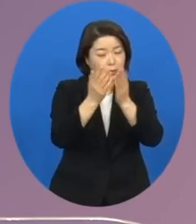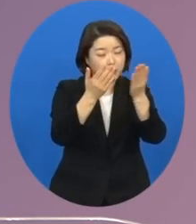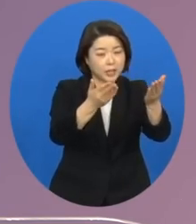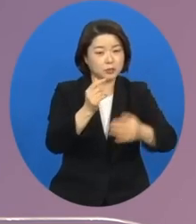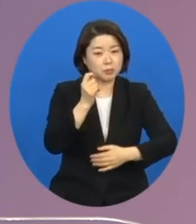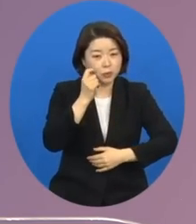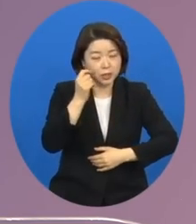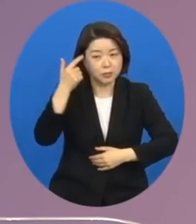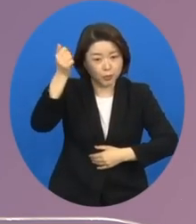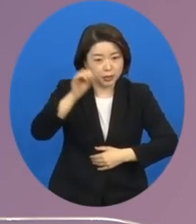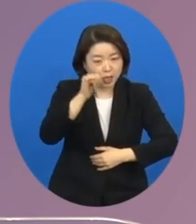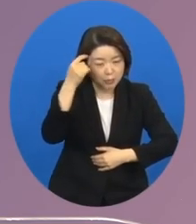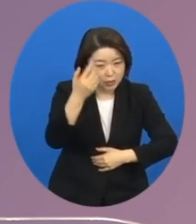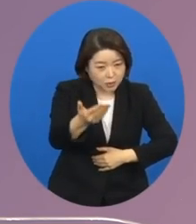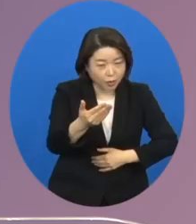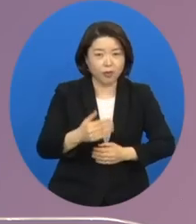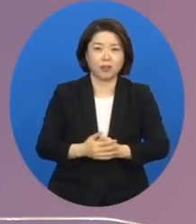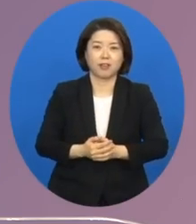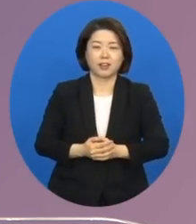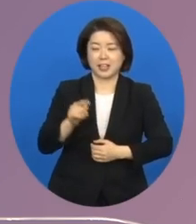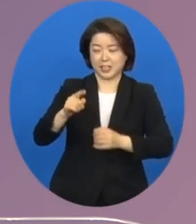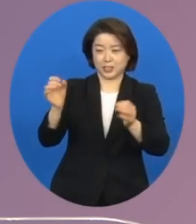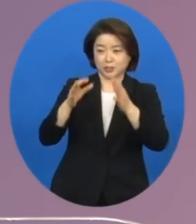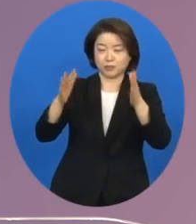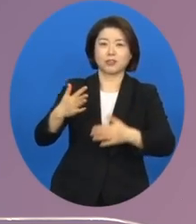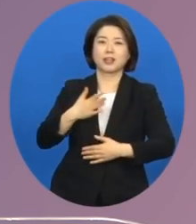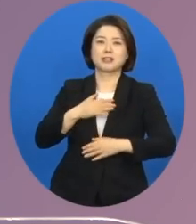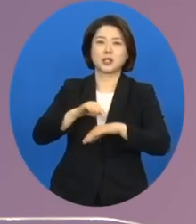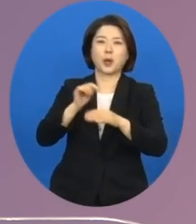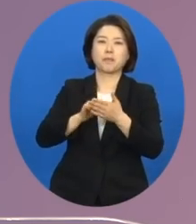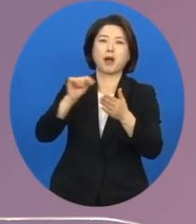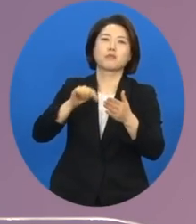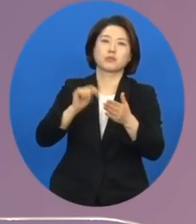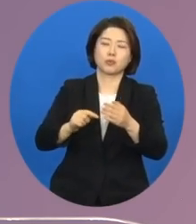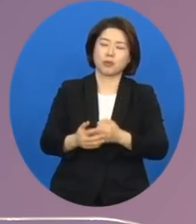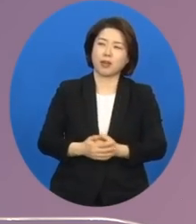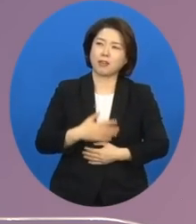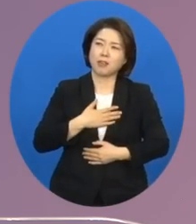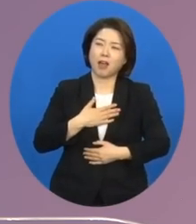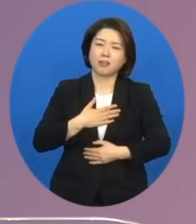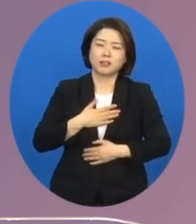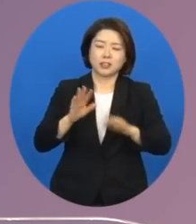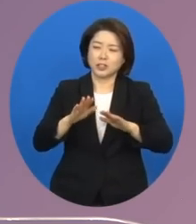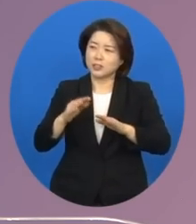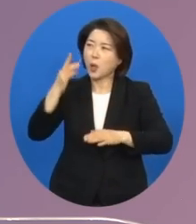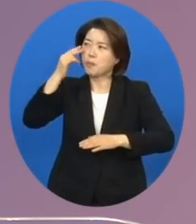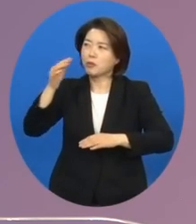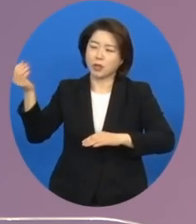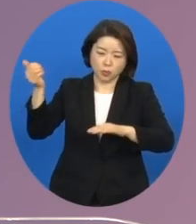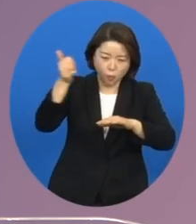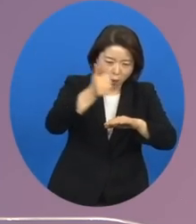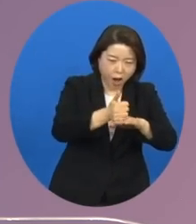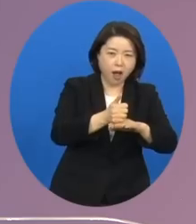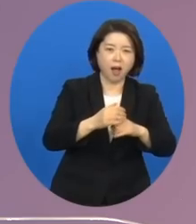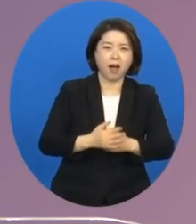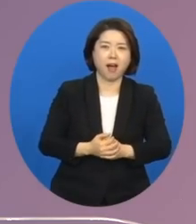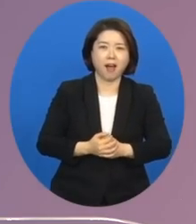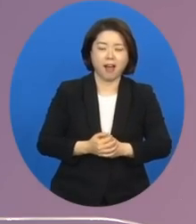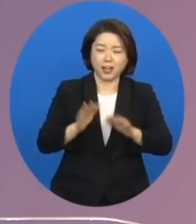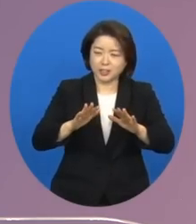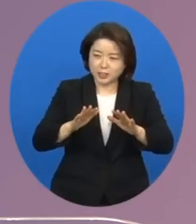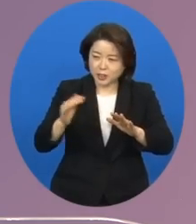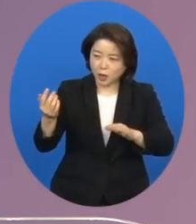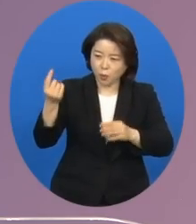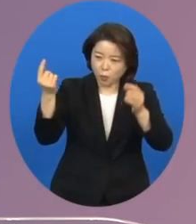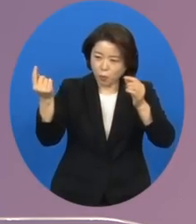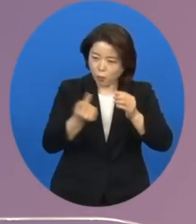계실까요 근데 그 순간에 제 마음에 문득 나는 지금 막 부임하고 또 미국에서 돌아온지 얼마 안